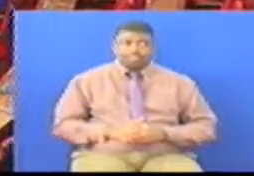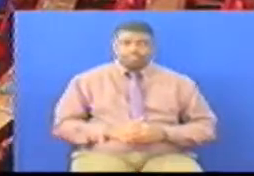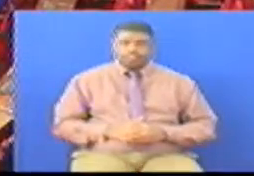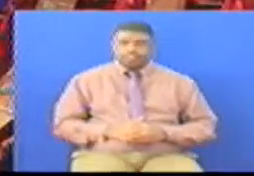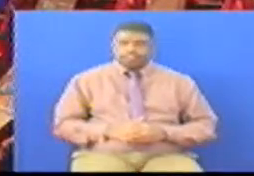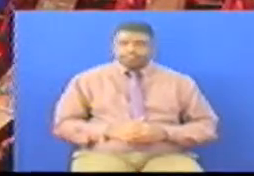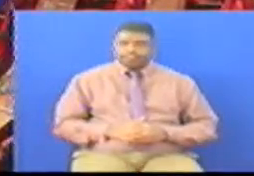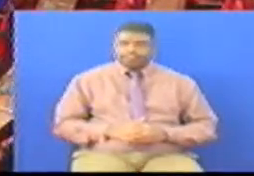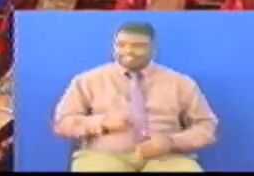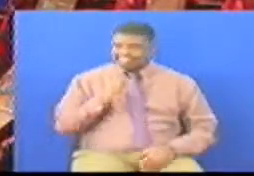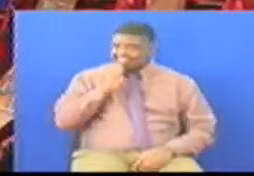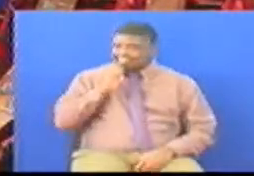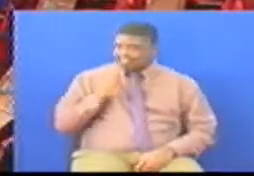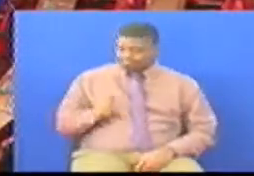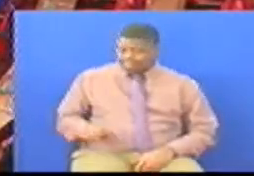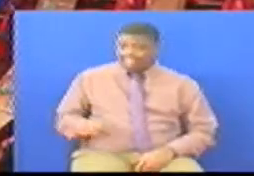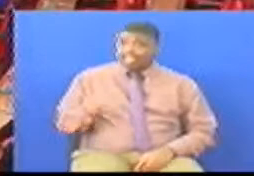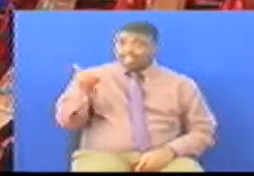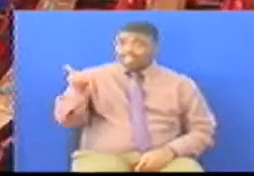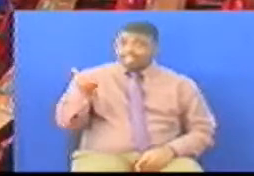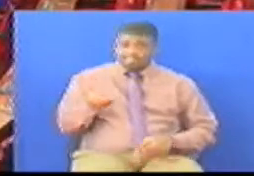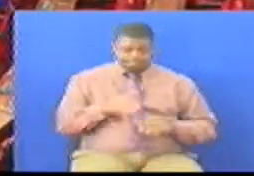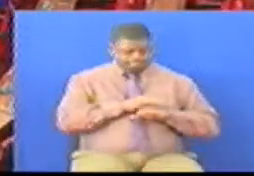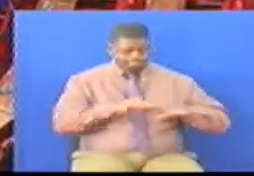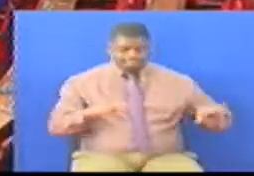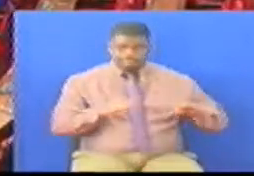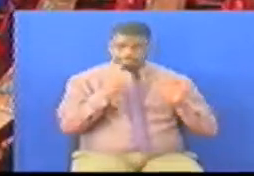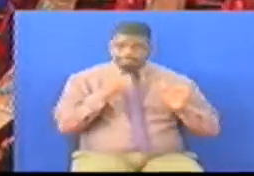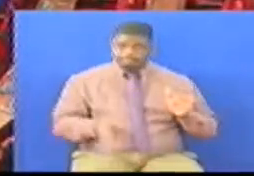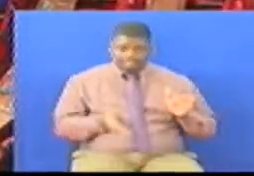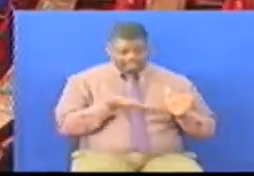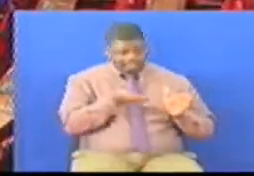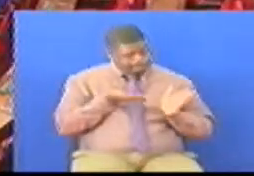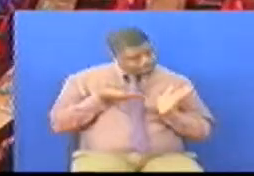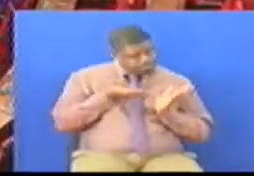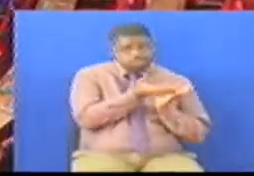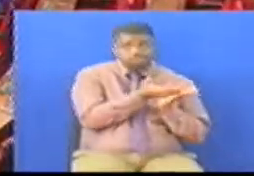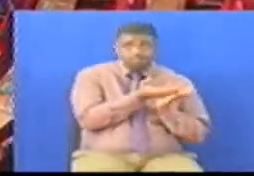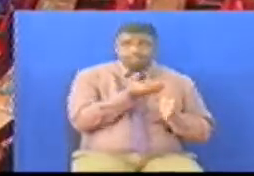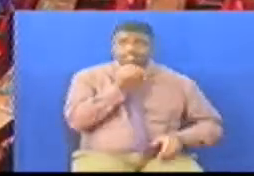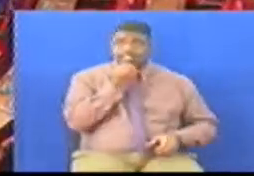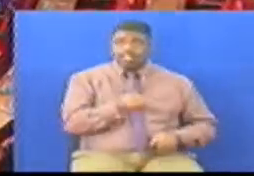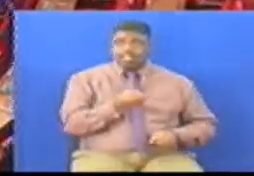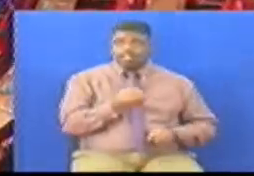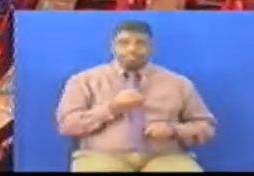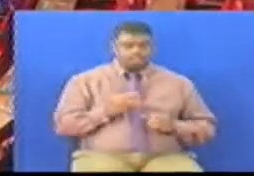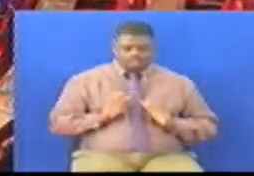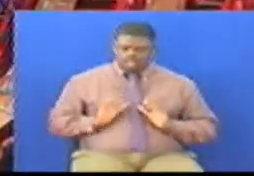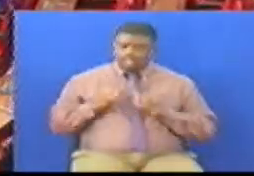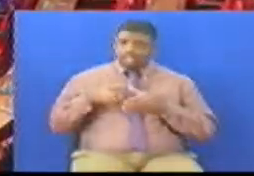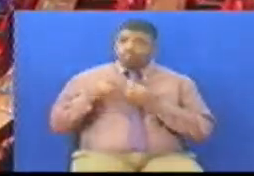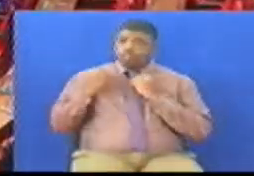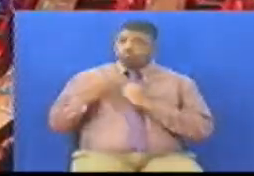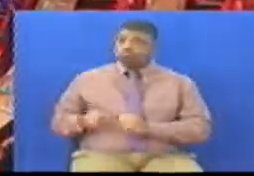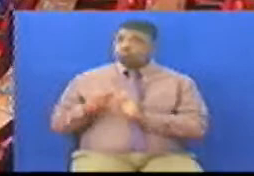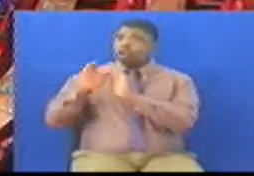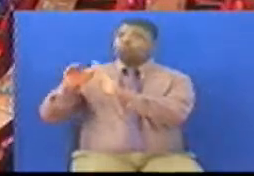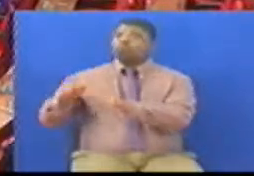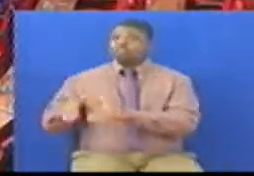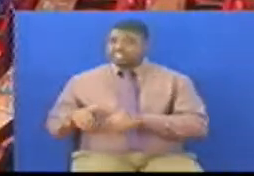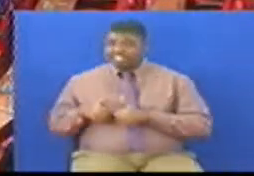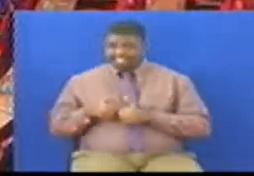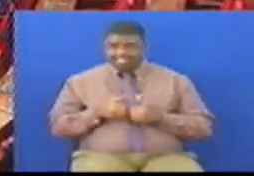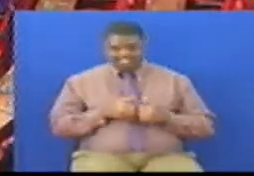Mheshimiwa Spika, naomba kuwasilisha mezani taarifa ya kamati ya kudumu ya bunge ya hesabu za serikali